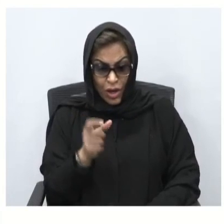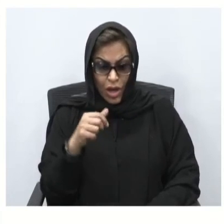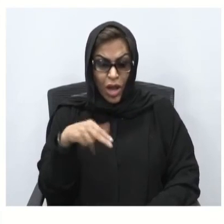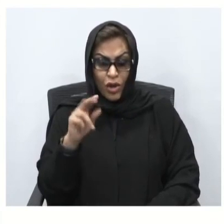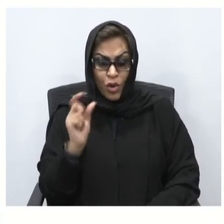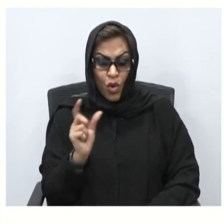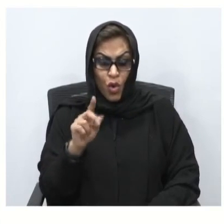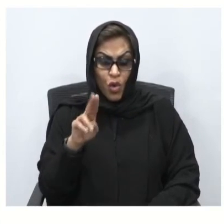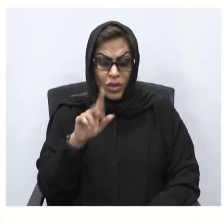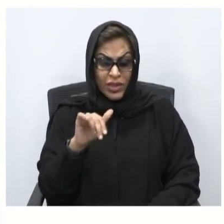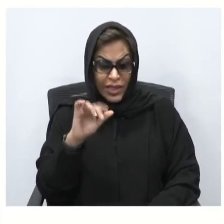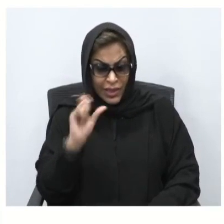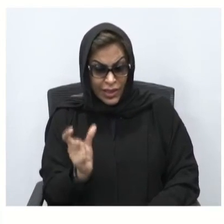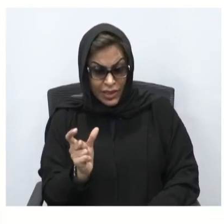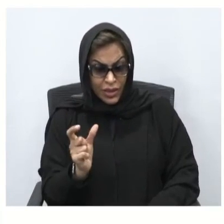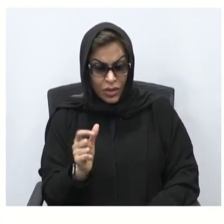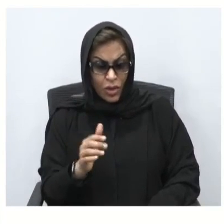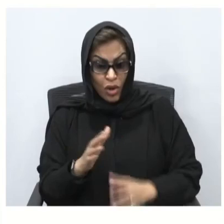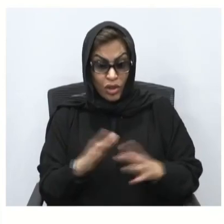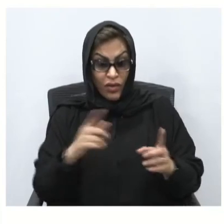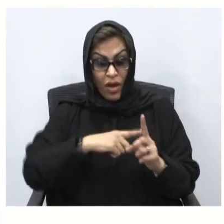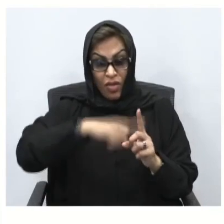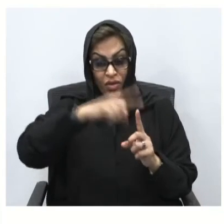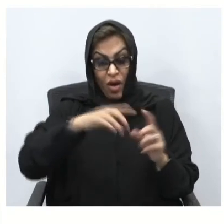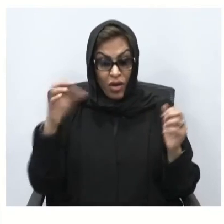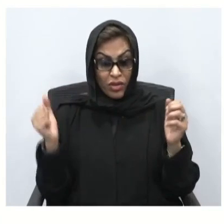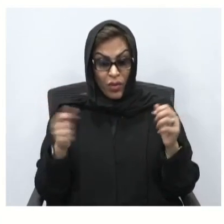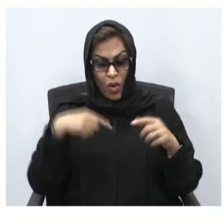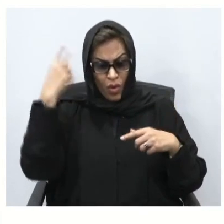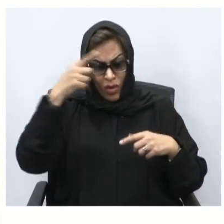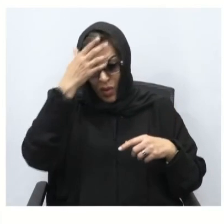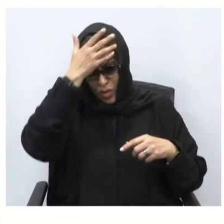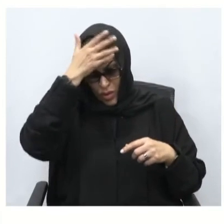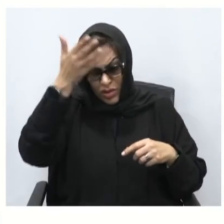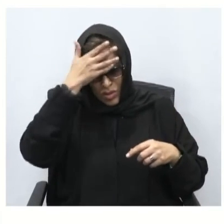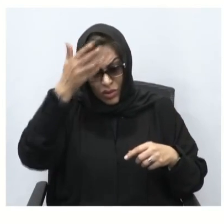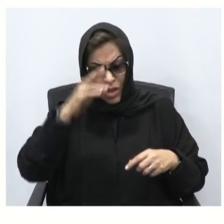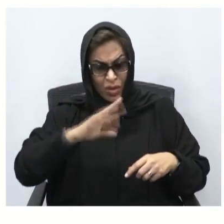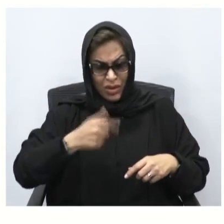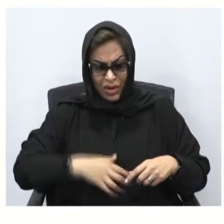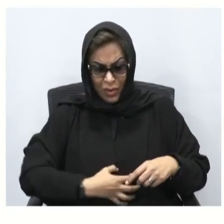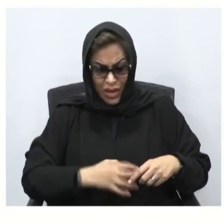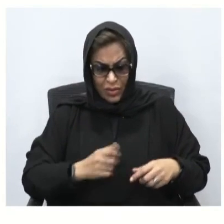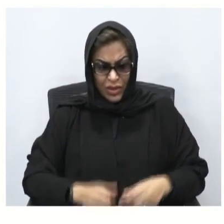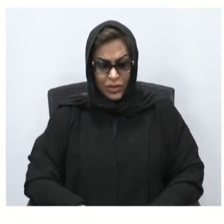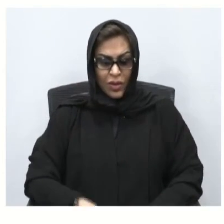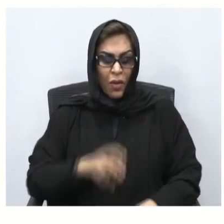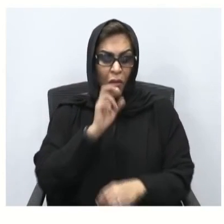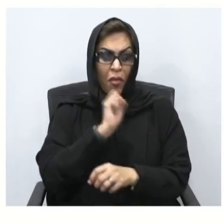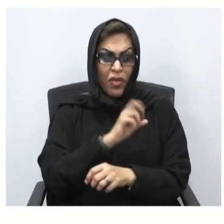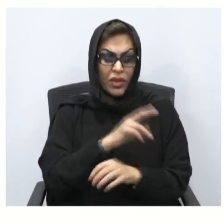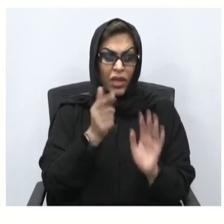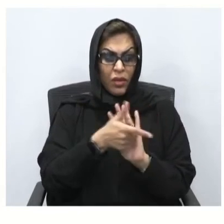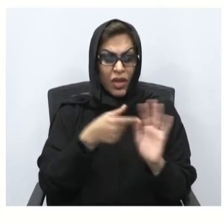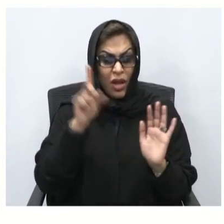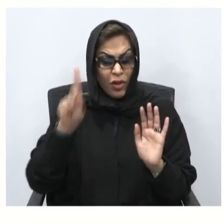يسبب انقباض الاوعيه ارتفاع ضغط الدم والغثيان والصداع تقلب المعده ماذا تعلمنا